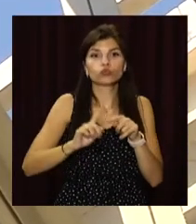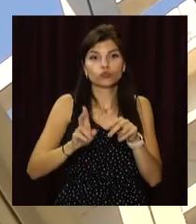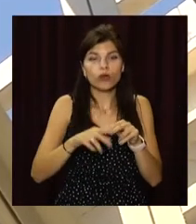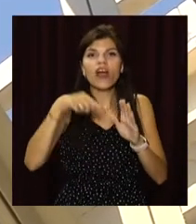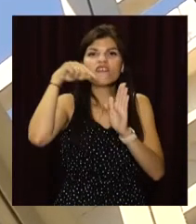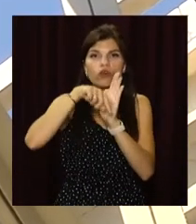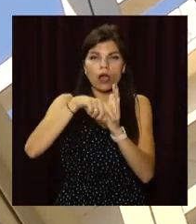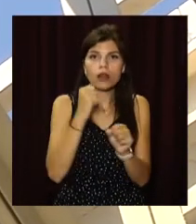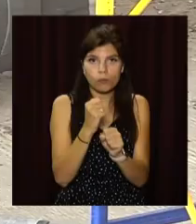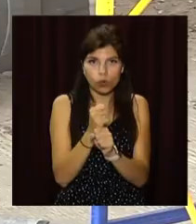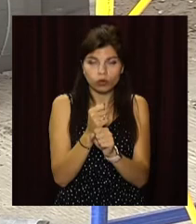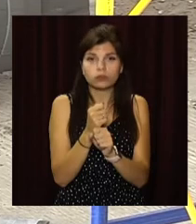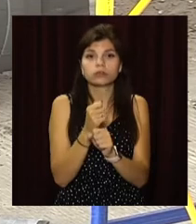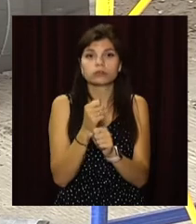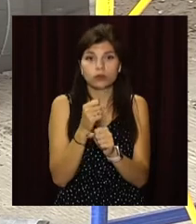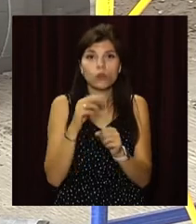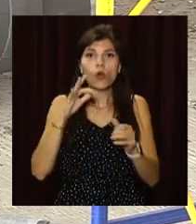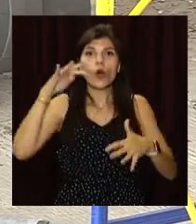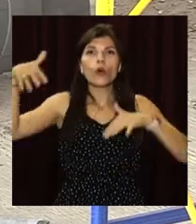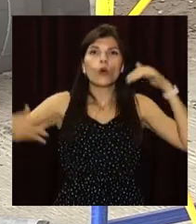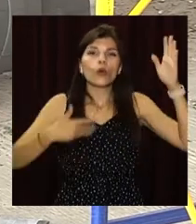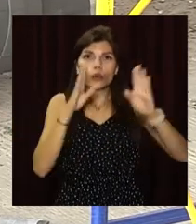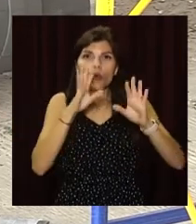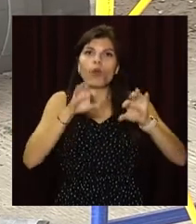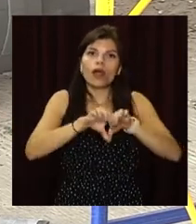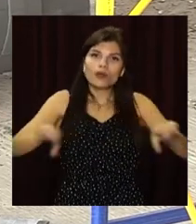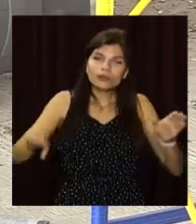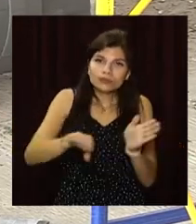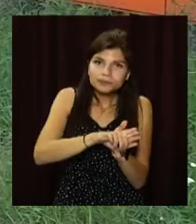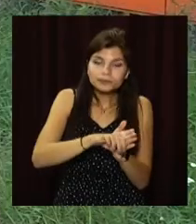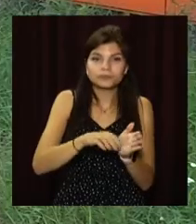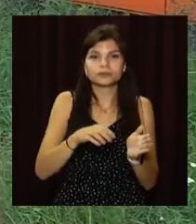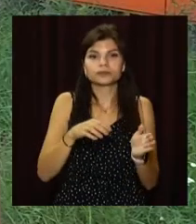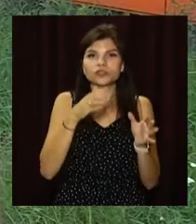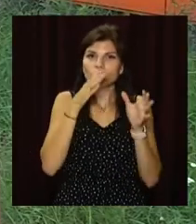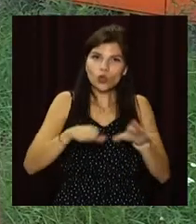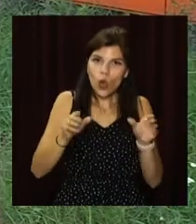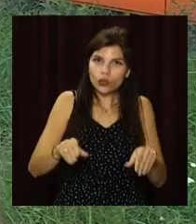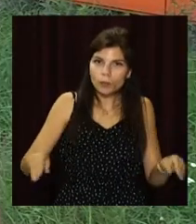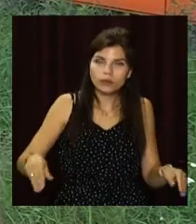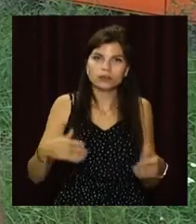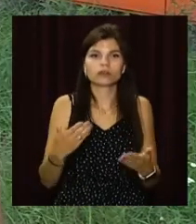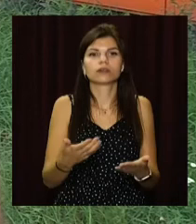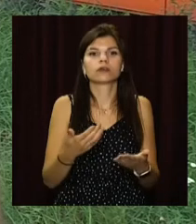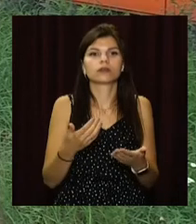Внутренние работы ведутся по вентиляции, по канализации, по отоплению,